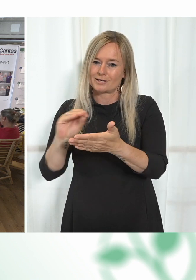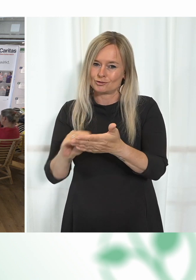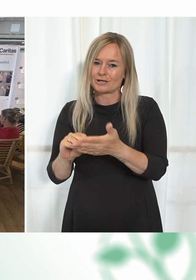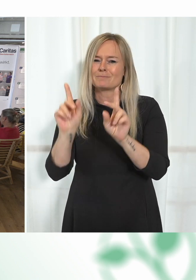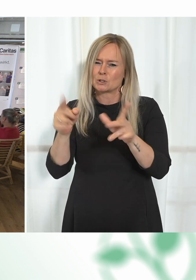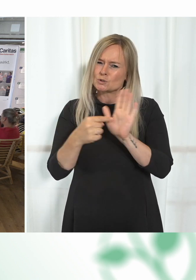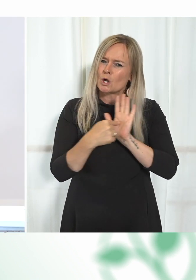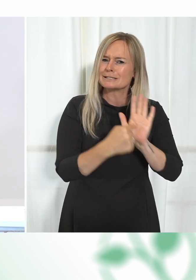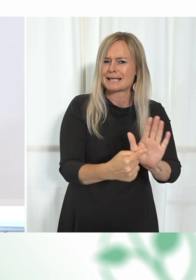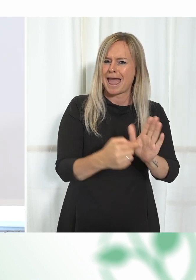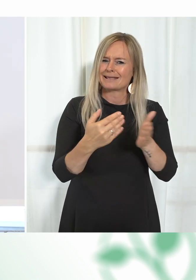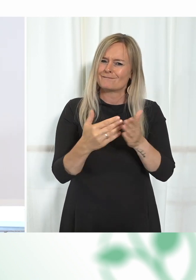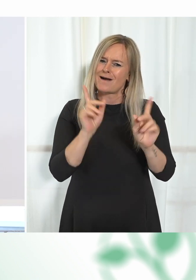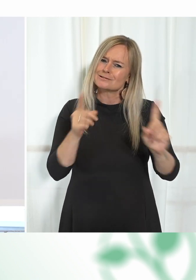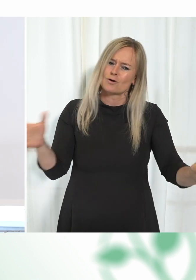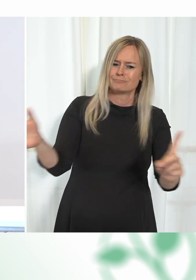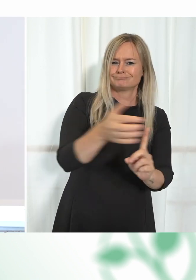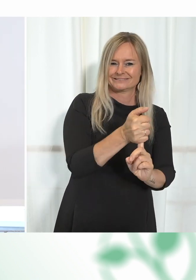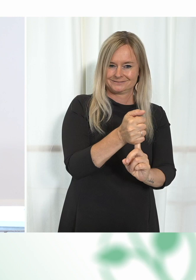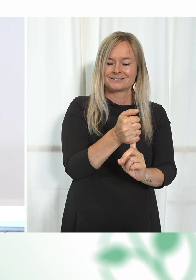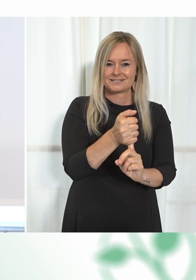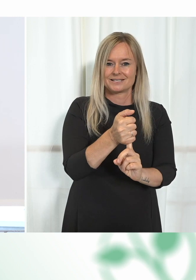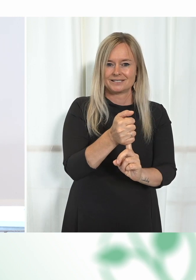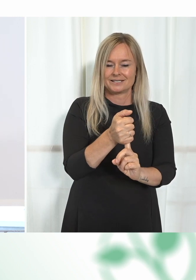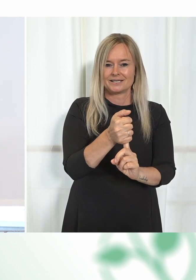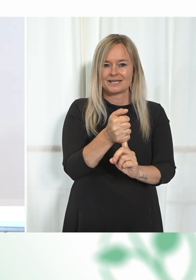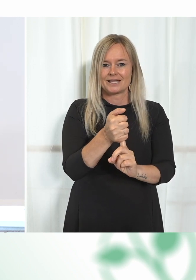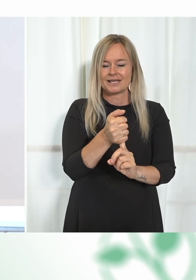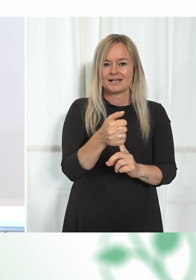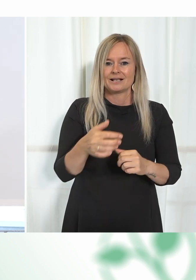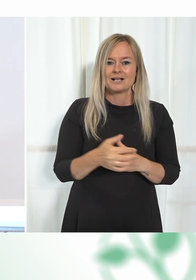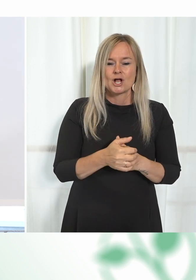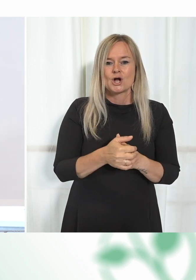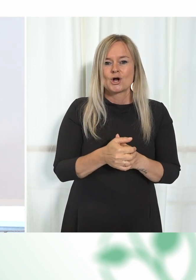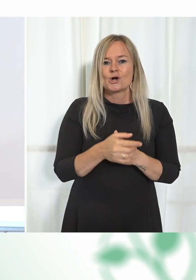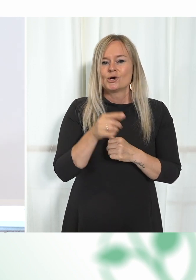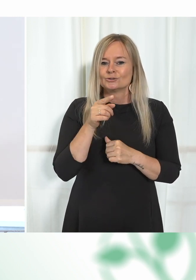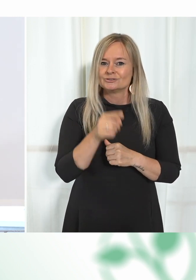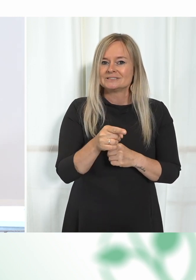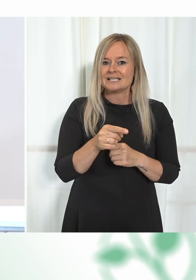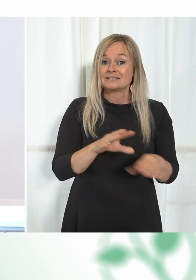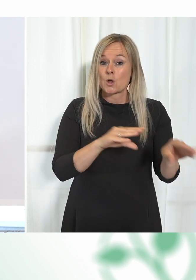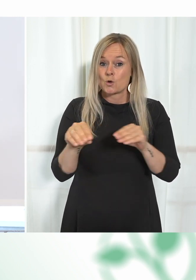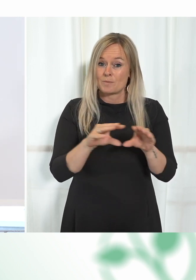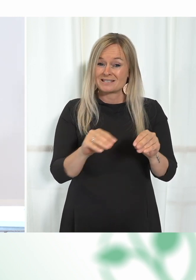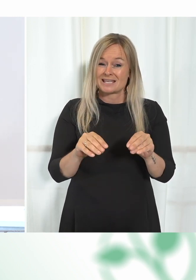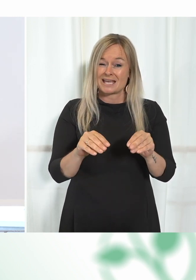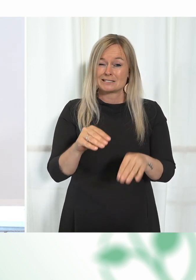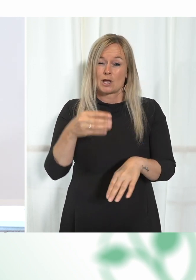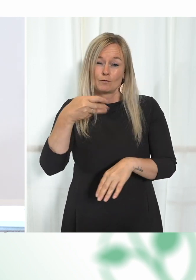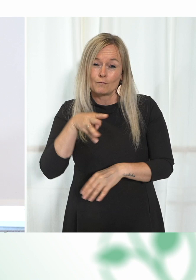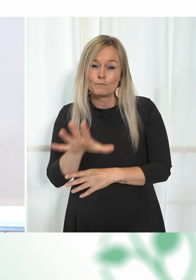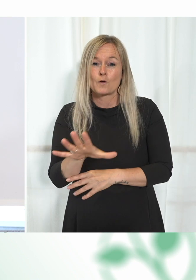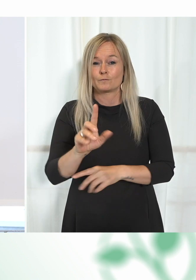nämlich eine Welt ohne Barrieren für Menschen mit Behinderung. Und die Version, die wir Ihnen jetzt zeigen, die ist übersetzt worden in 15